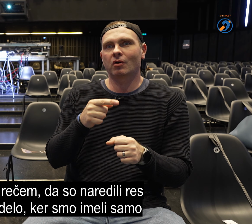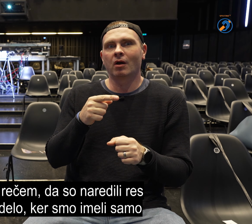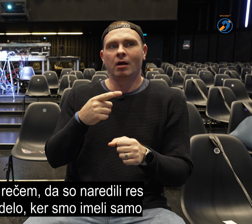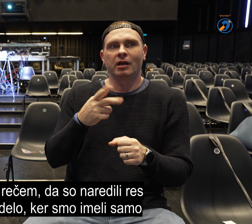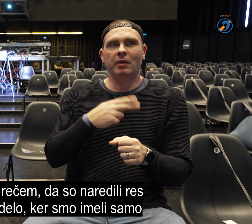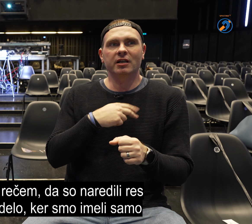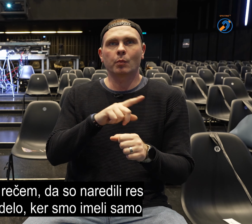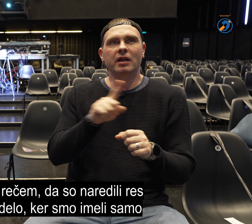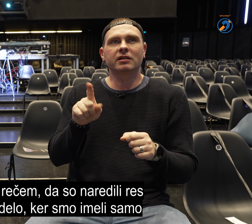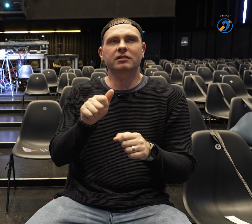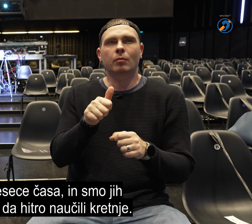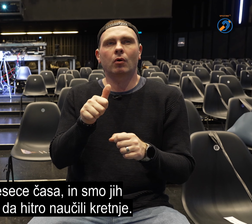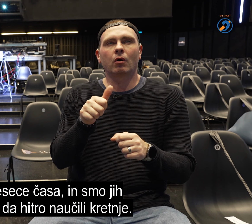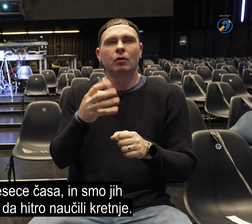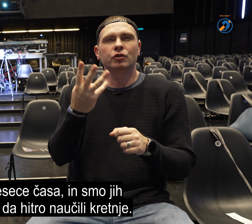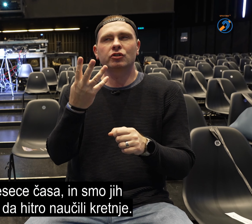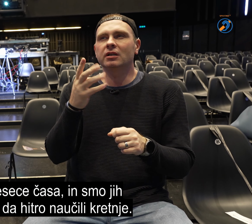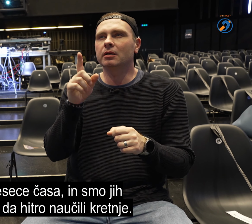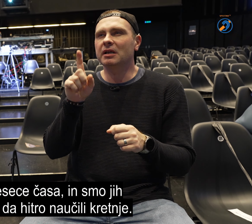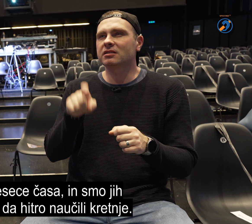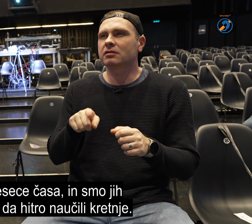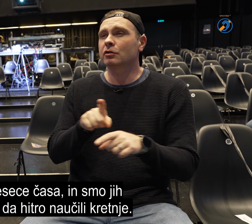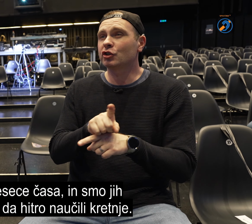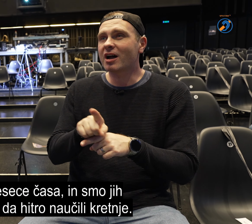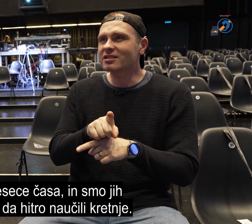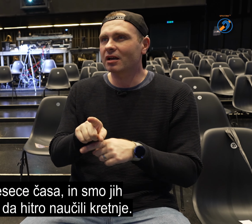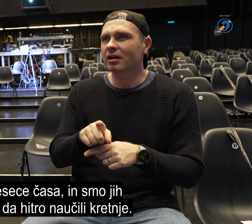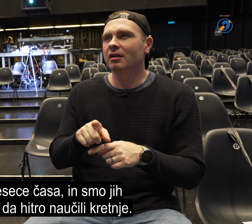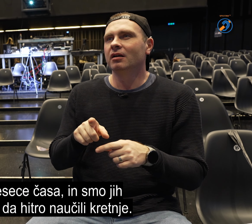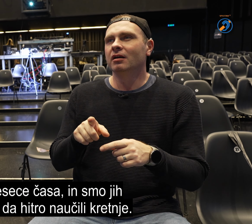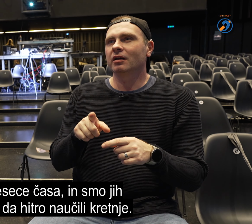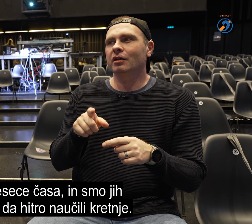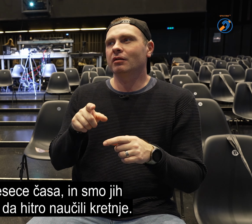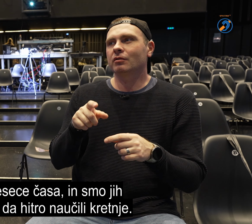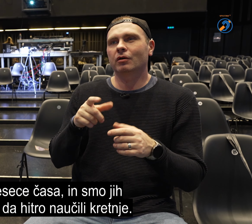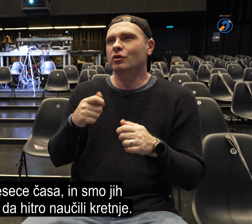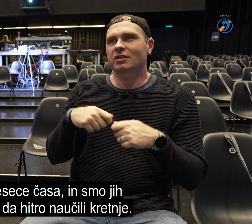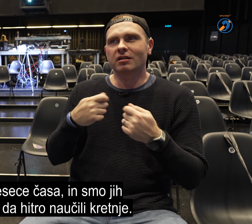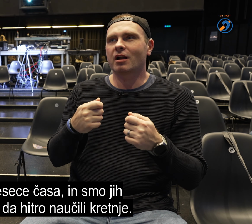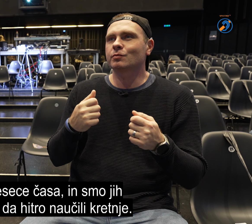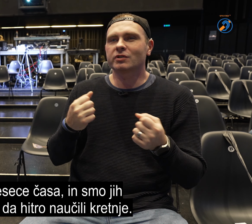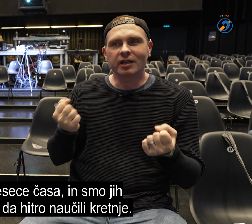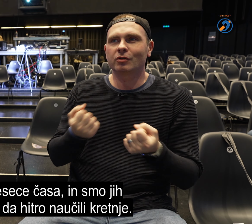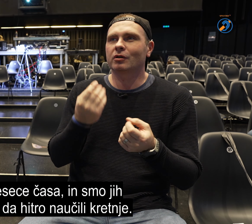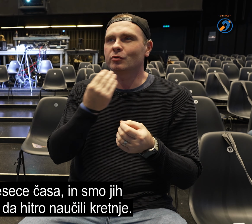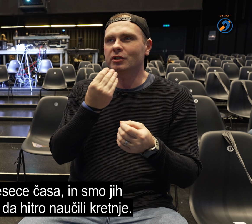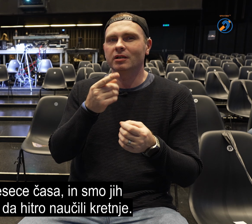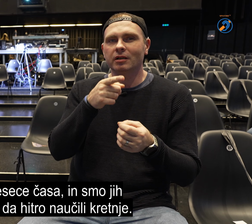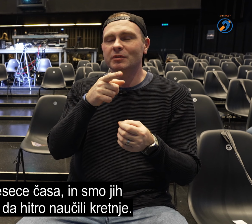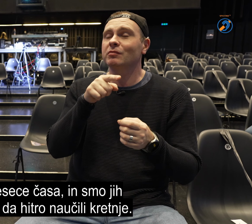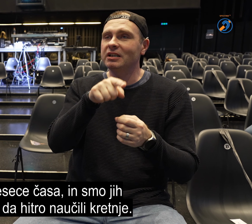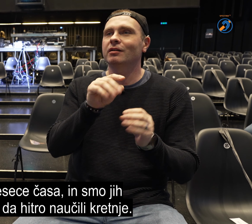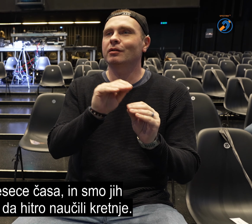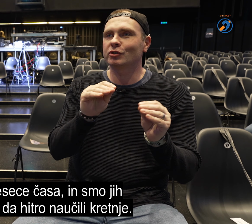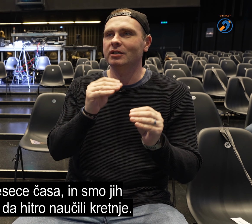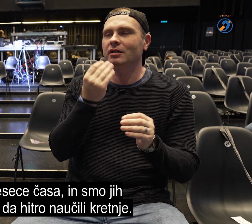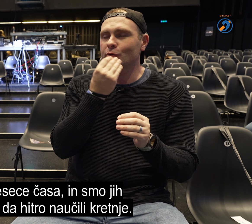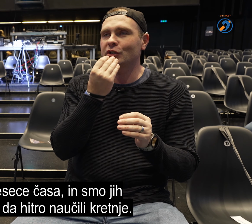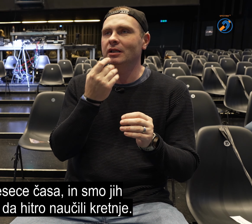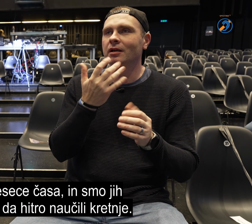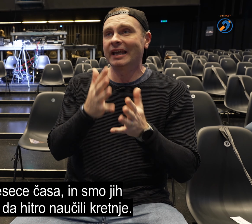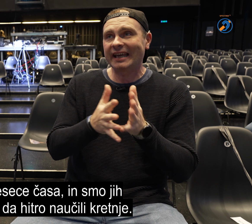ker imeli smo samo štiri mesece časa in koliko se je dala, smo se hitro naučili, mislim, njih